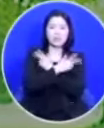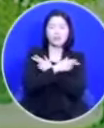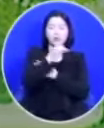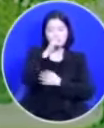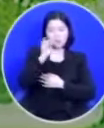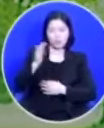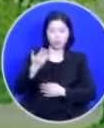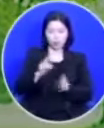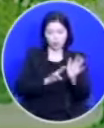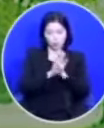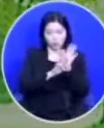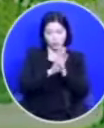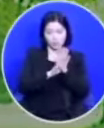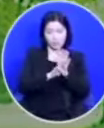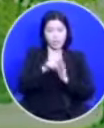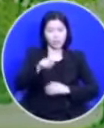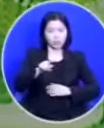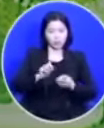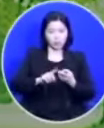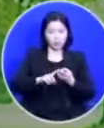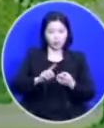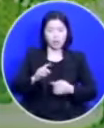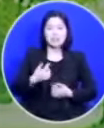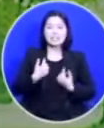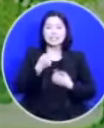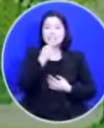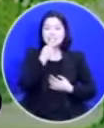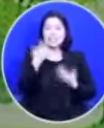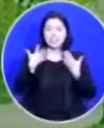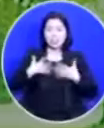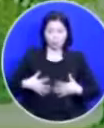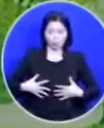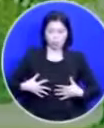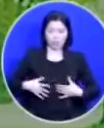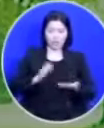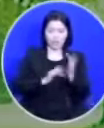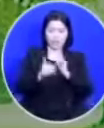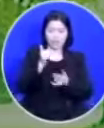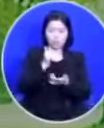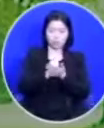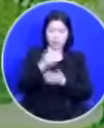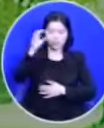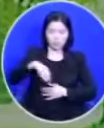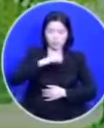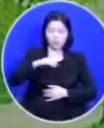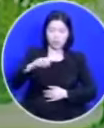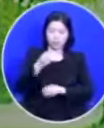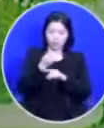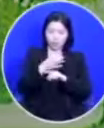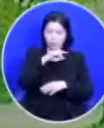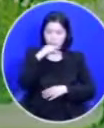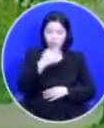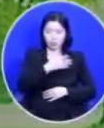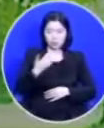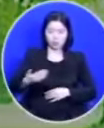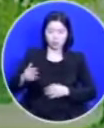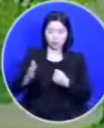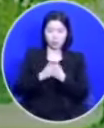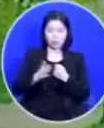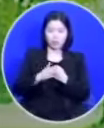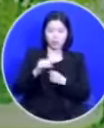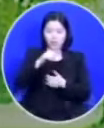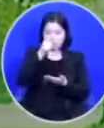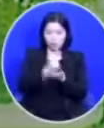요한계시록에 보면 그것을 흰 오시라고 그랬어 예수님의 십자가의 보혈로 우리의 모든 죄가 사함을 받고